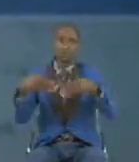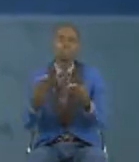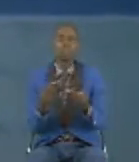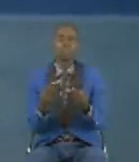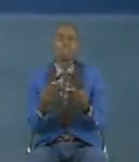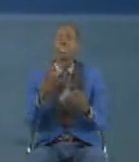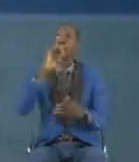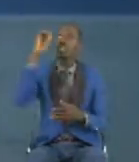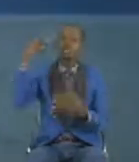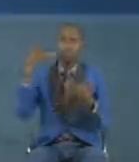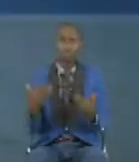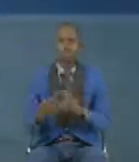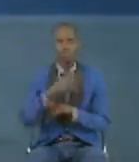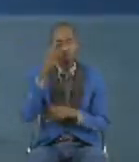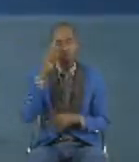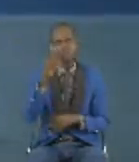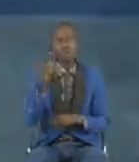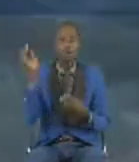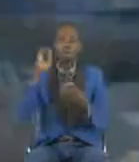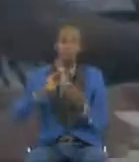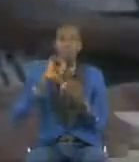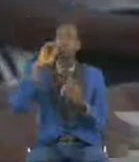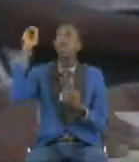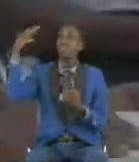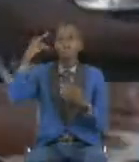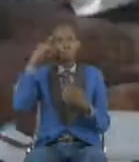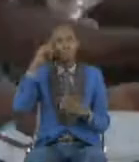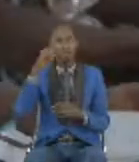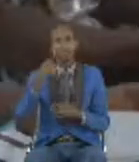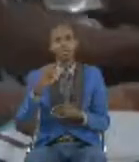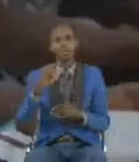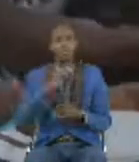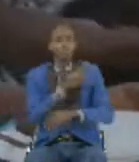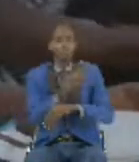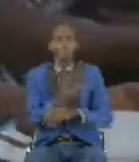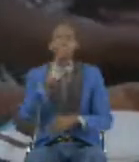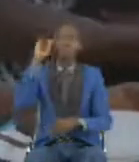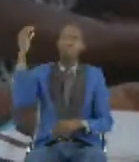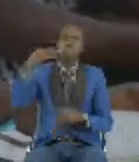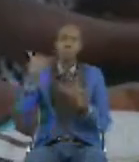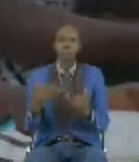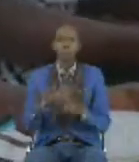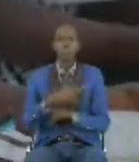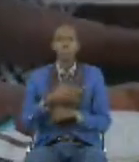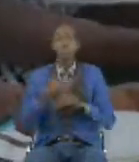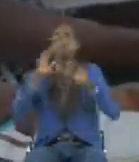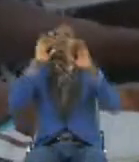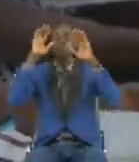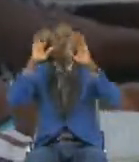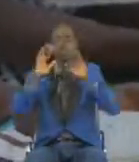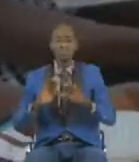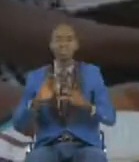La grâce aujourd'hui. Plus de grâce aujourd'hui. Une grande grâce aujourd'hui. Une grâce merveilleuse